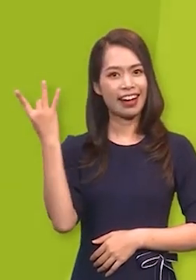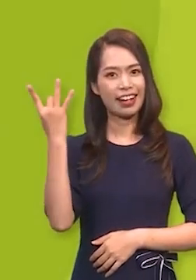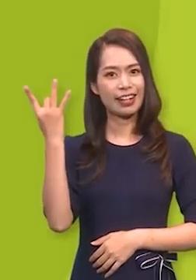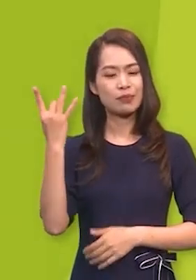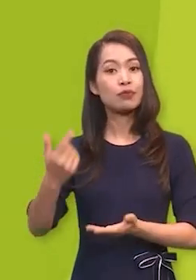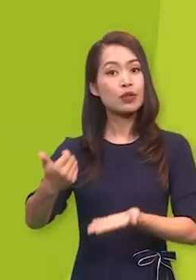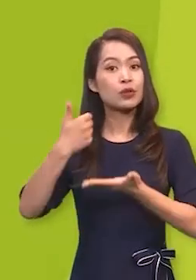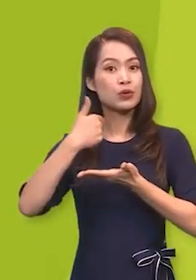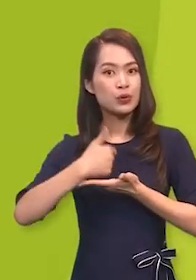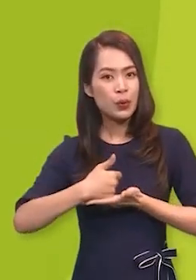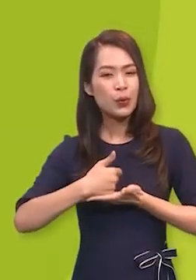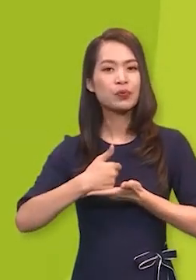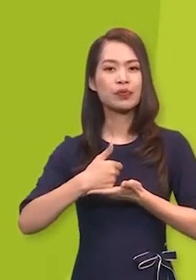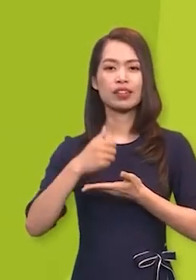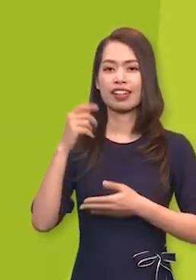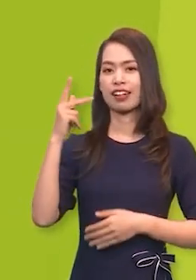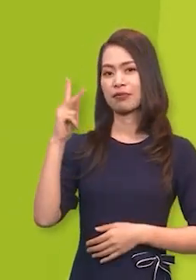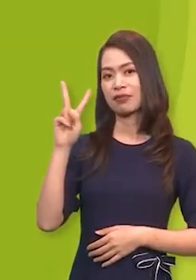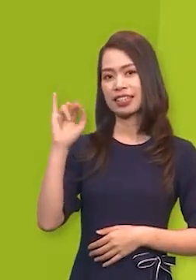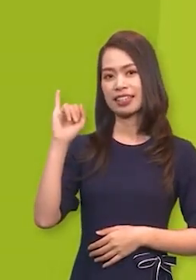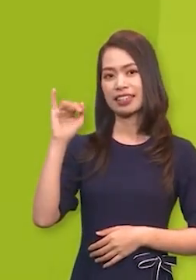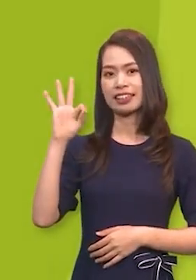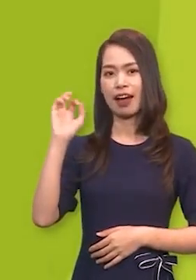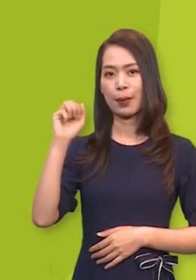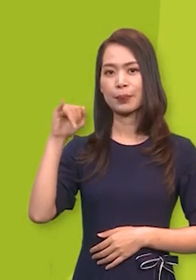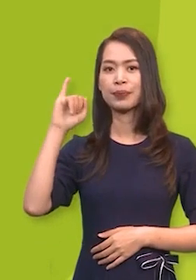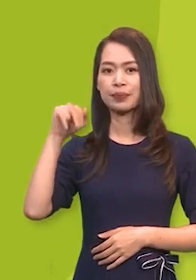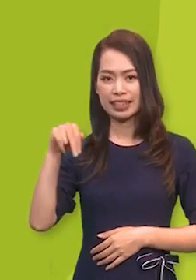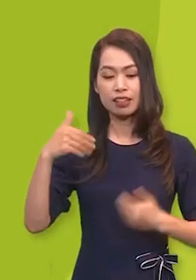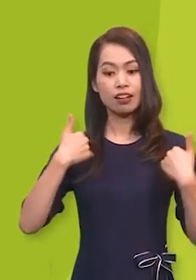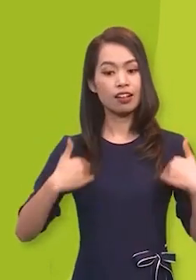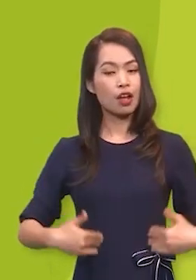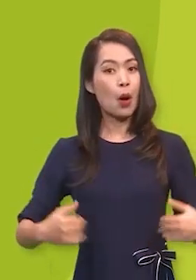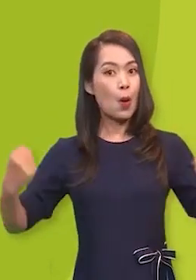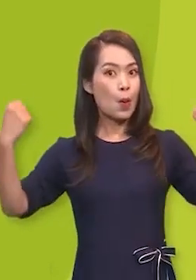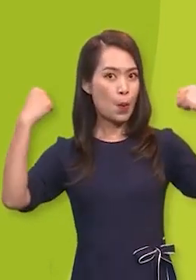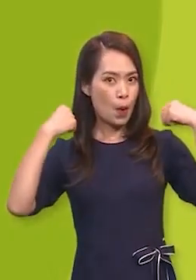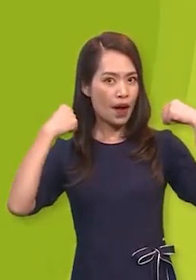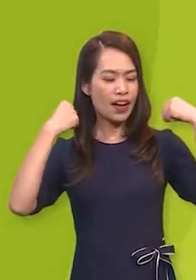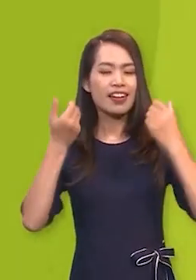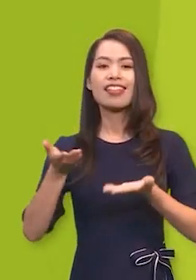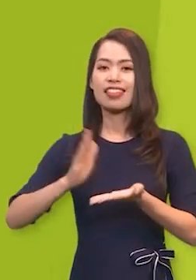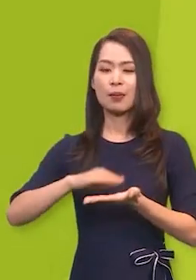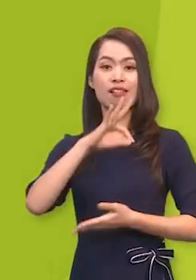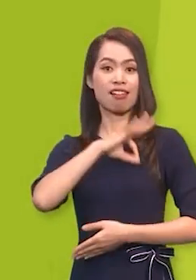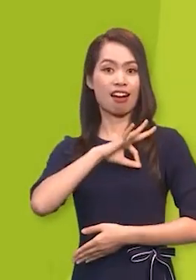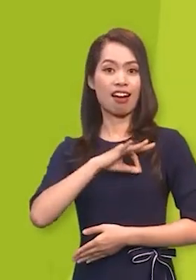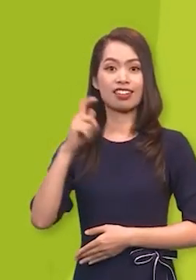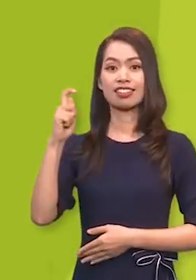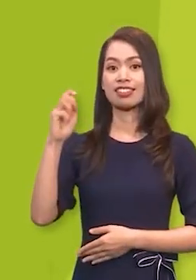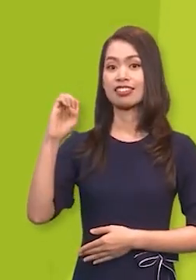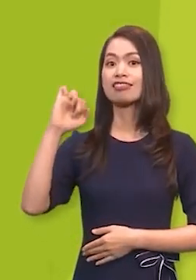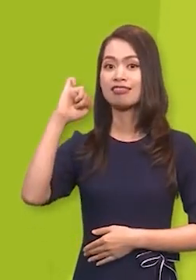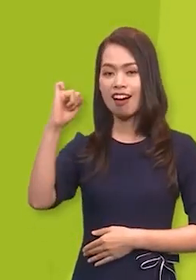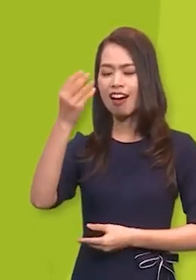của bà mẹ mang thai. Chúng không những cung cấp khoáng chất và vitamin giúp duy trì hệ miễn dịch khỏe mạnh, các thực phẩm này cũng đồng thời cung